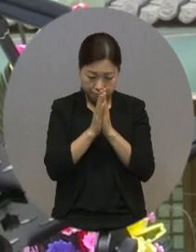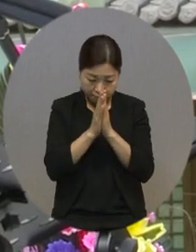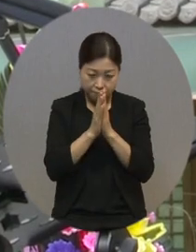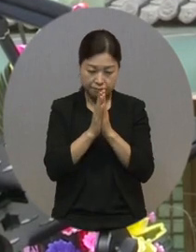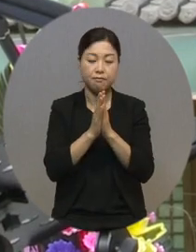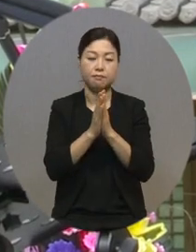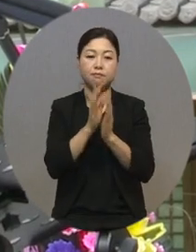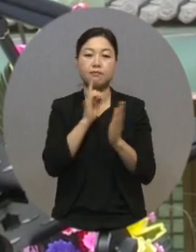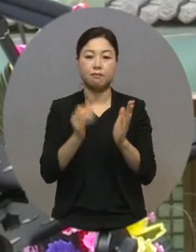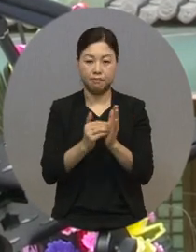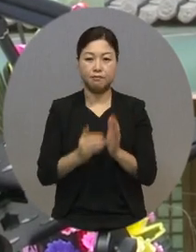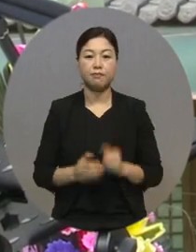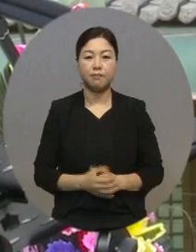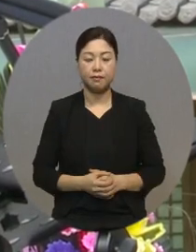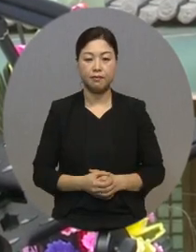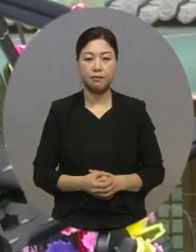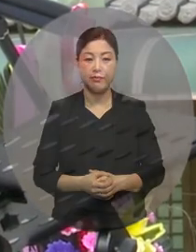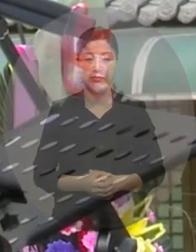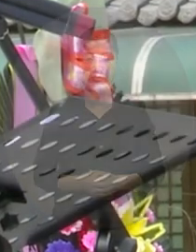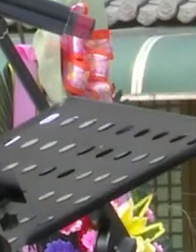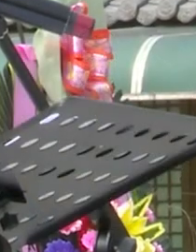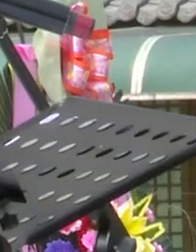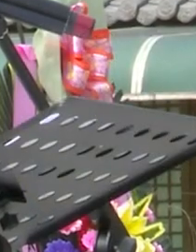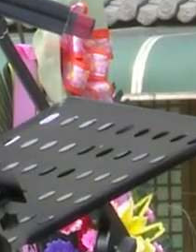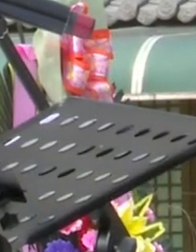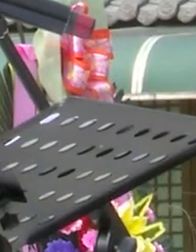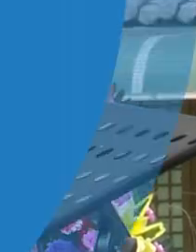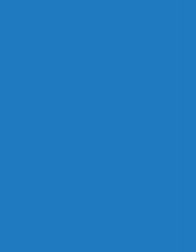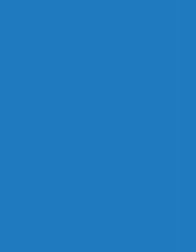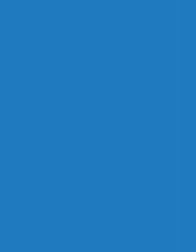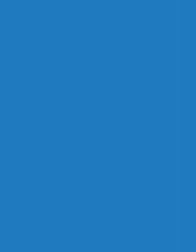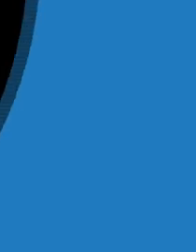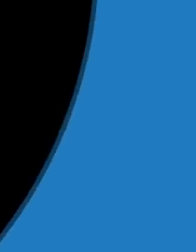복지TV 전북방송 안정진이었습니다.